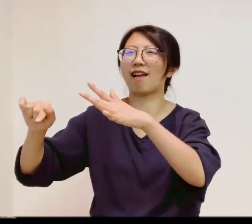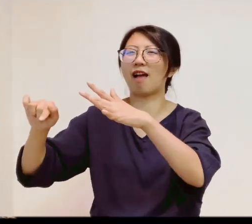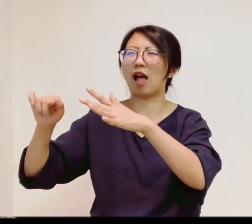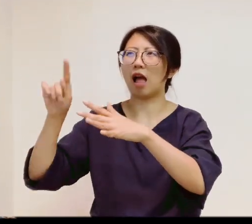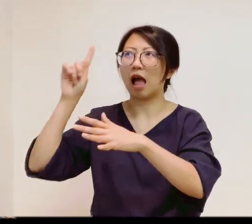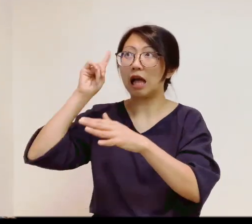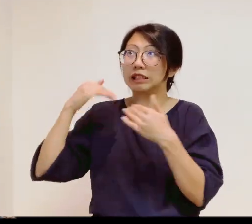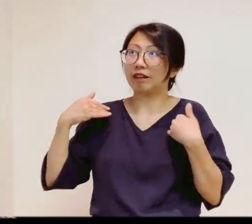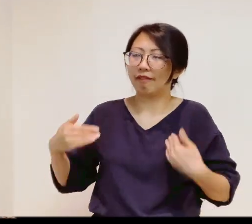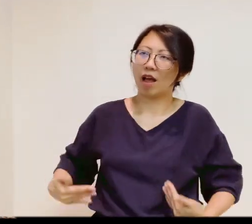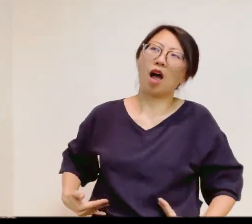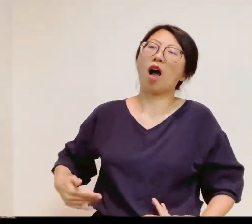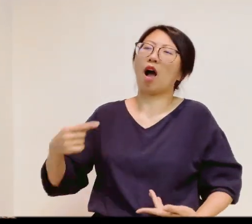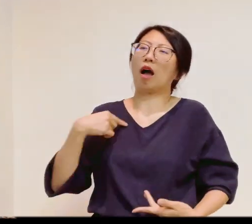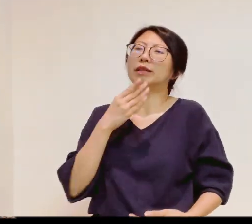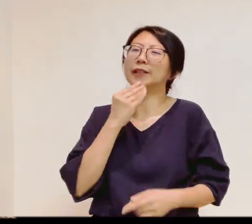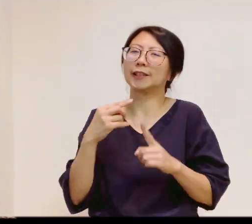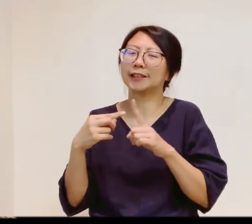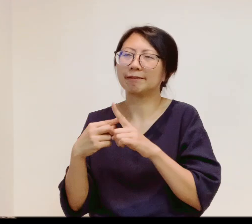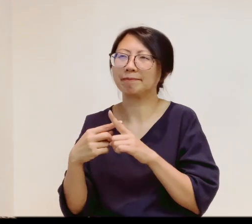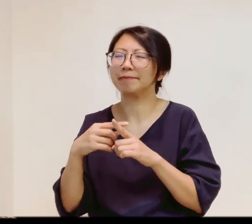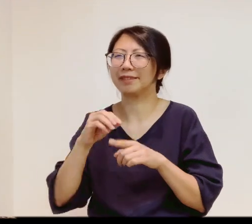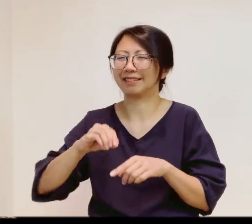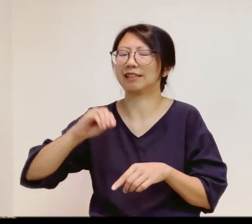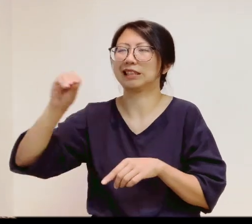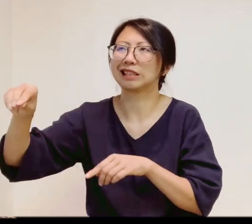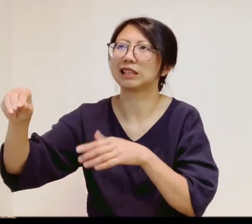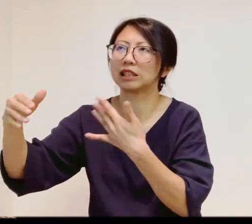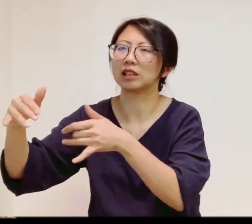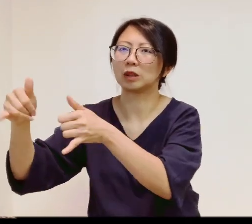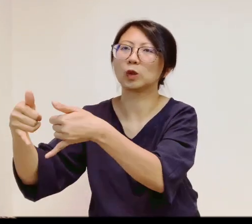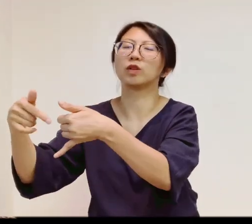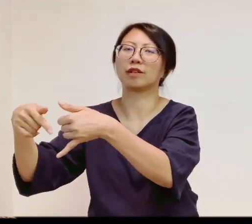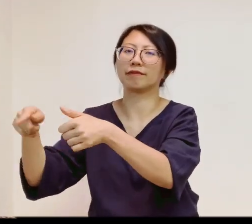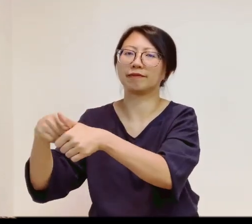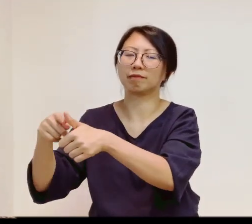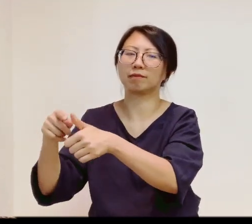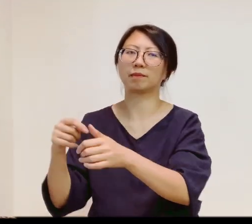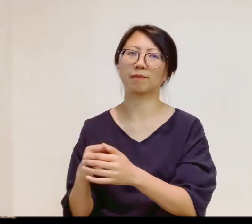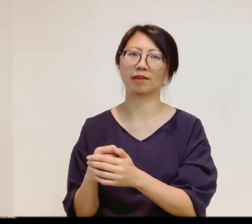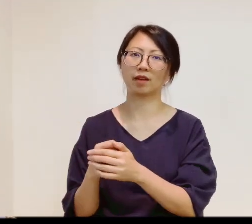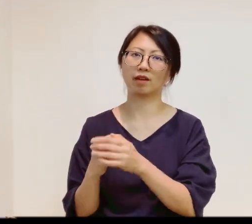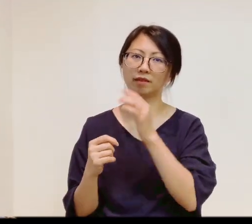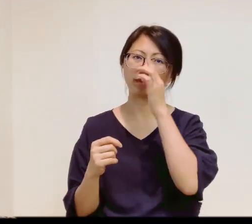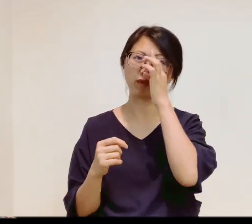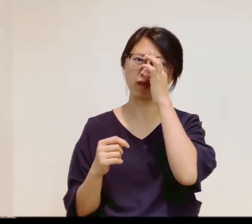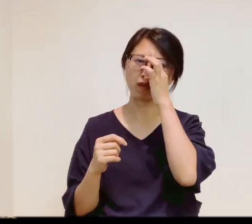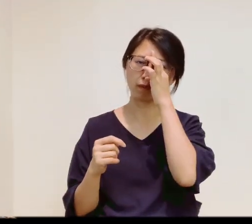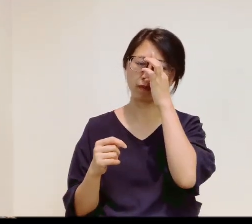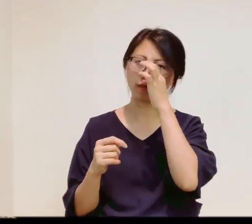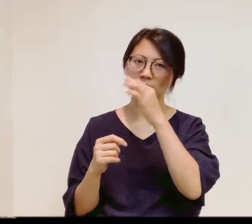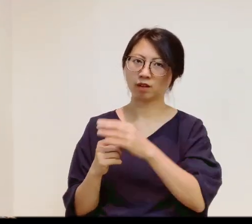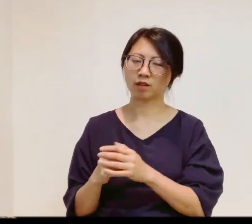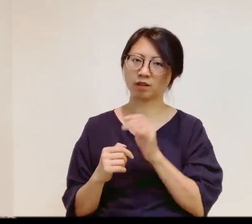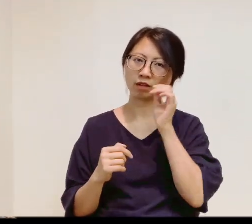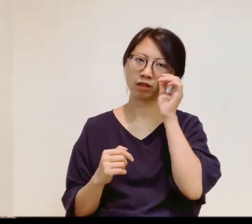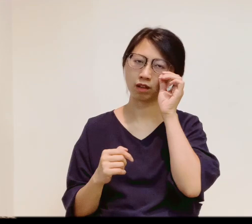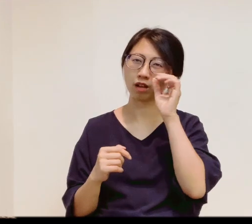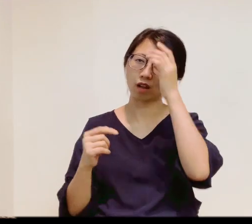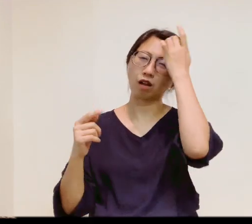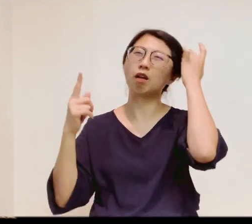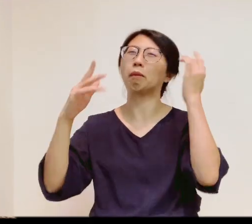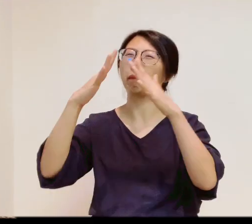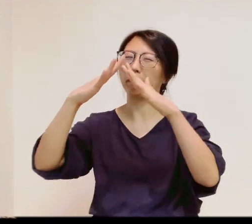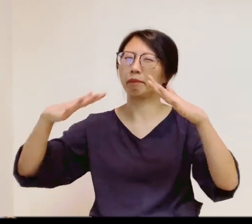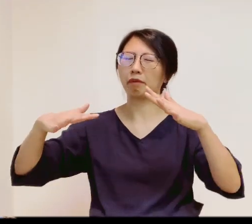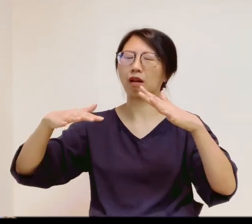再講啦，佢暴露咗自己呢個猶太人身份咧，就捉咗一個集中營，識咗呢一個朋友。咁佢講到咧，呢個集中營其實都好恐怖嘅。